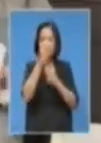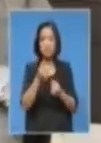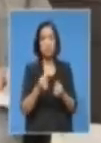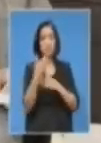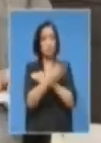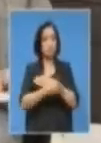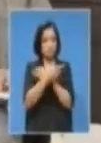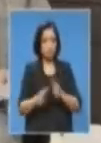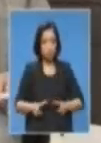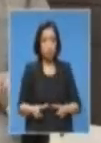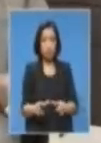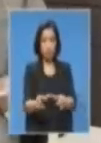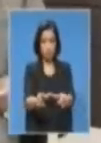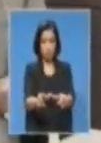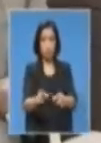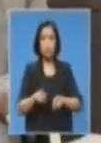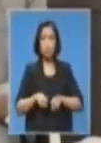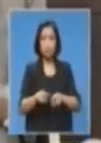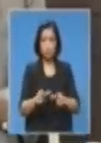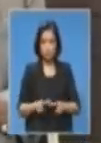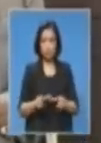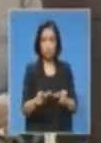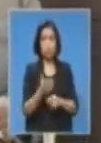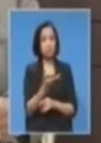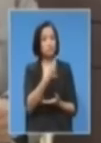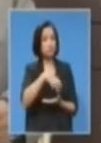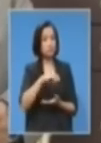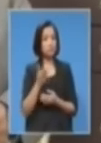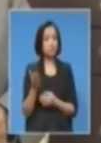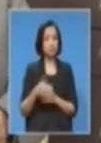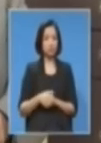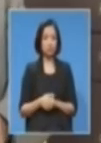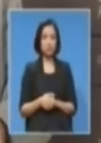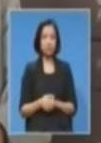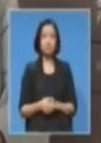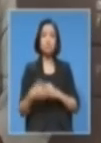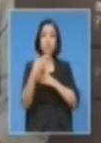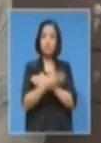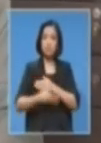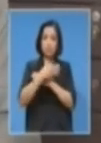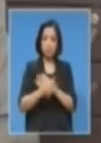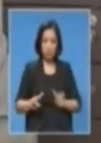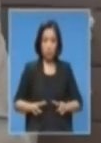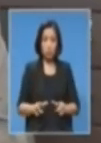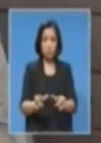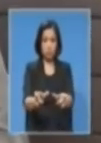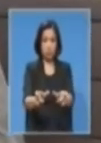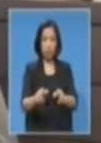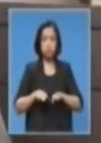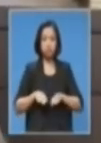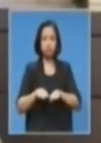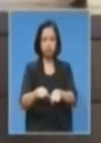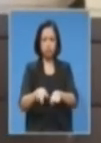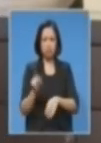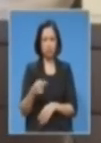างคู่ที่ท่านรัฐมนตรีว่าการได้พูดถึงนะครับรถไฟรางคู่นั่นเนี่ยคนไม่เคยรู้หร